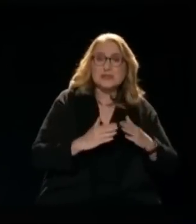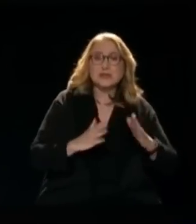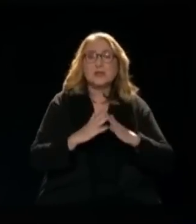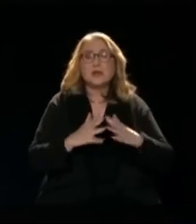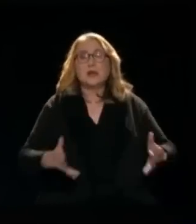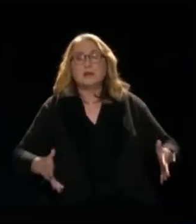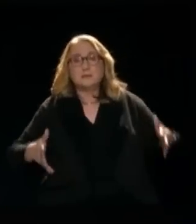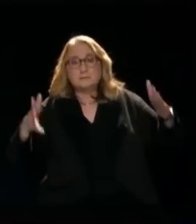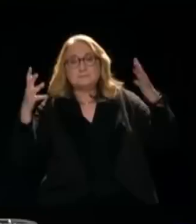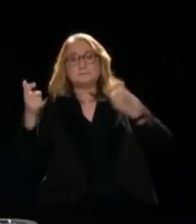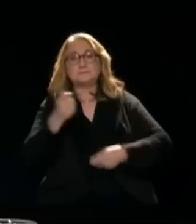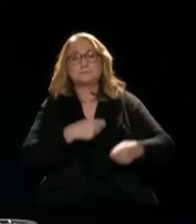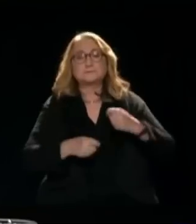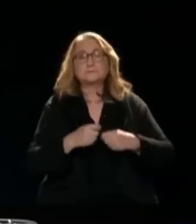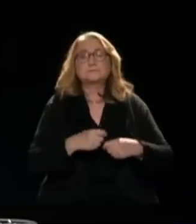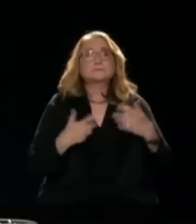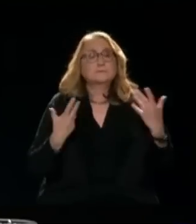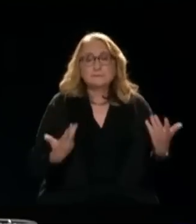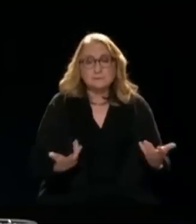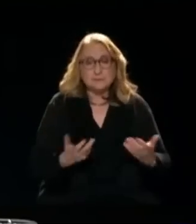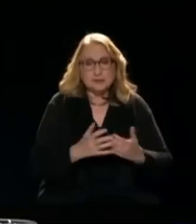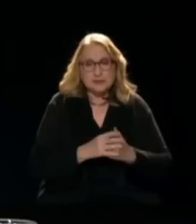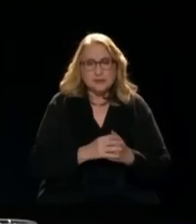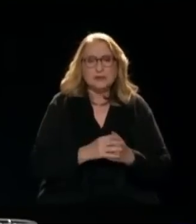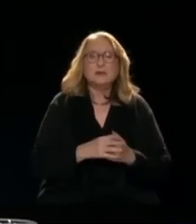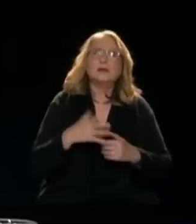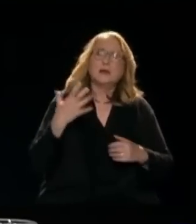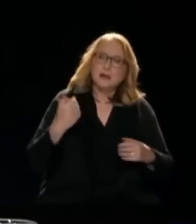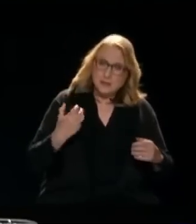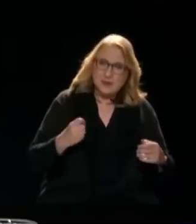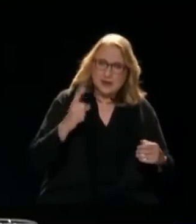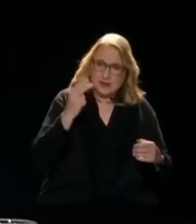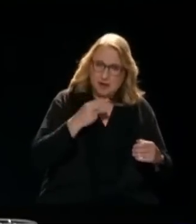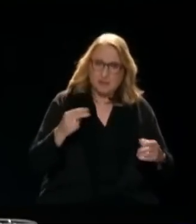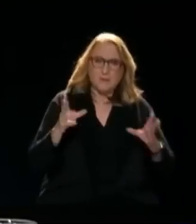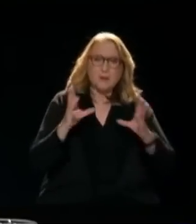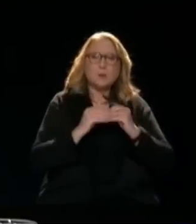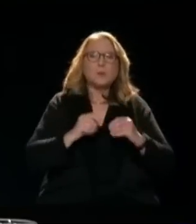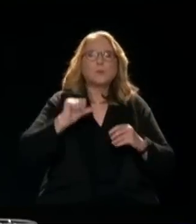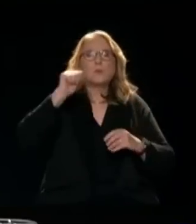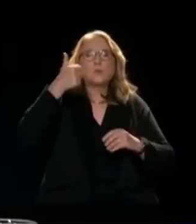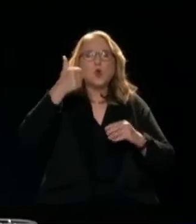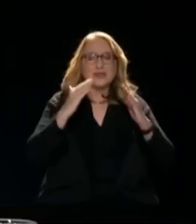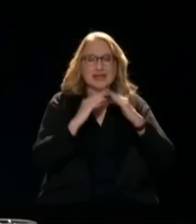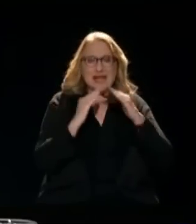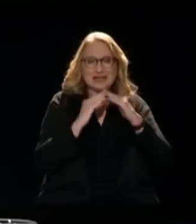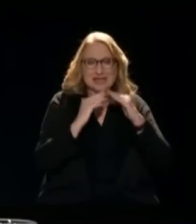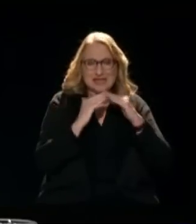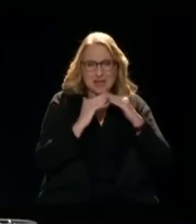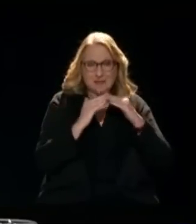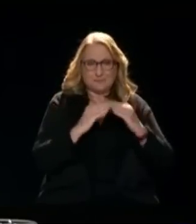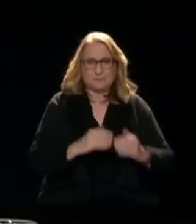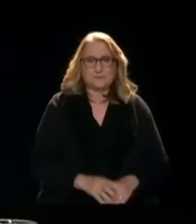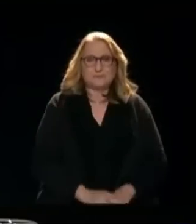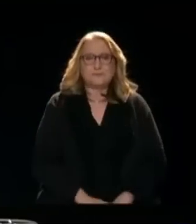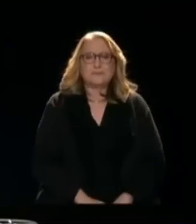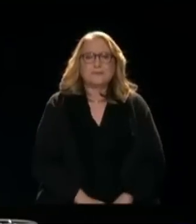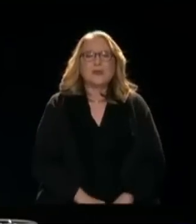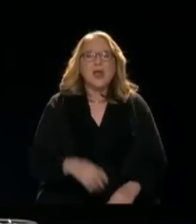γιατί υπάρχει ένα θέμα σχετικά με την πρώτη κατοικία που ακούμε από τα άλλα κόμματα κτλ. Το μεγάλο θέμα μας αυτή τη στιγμή είναι ότι